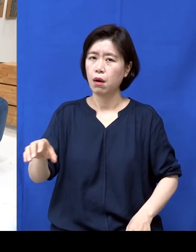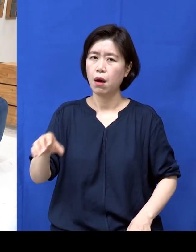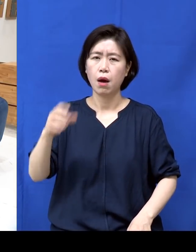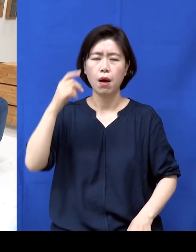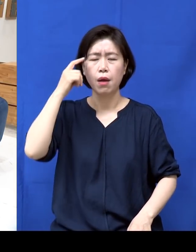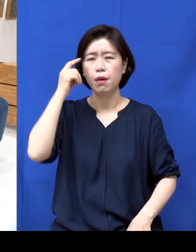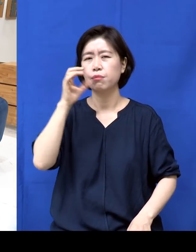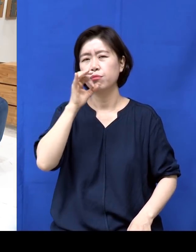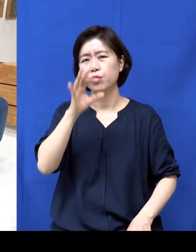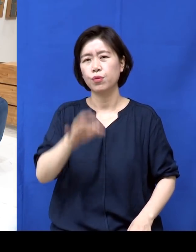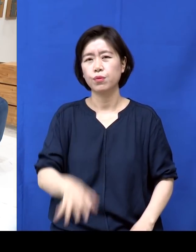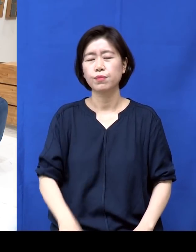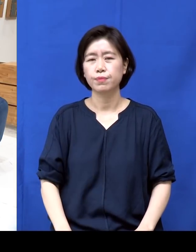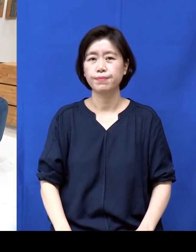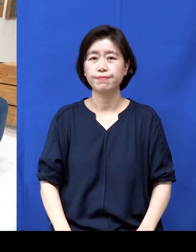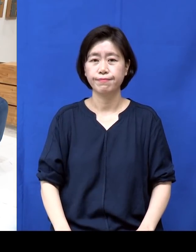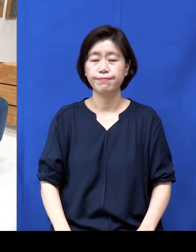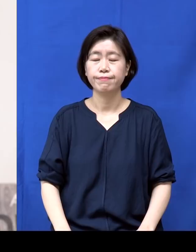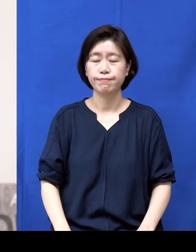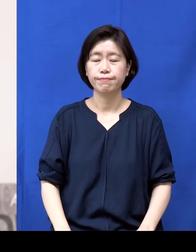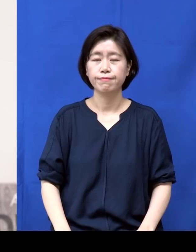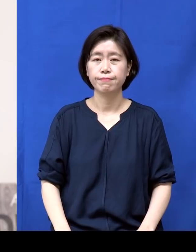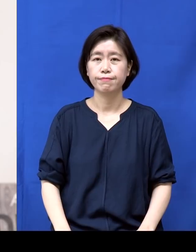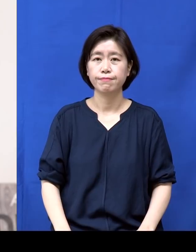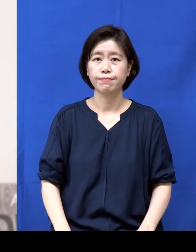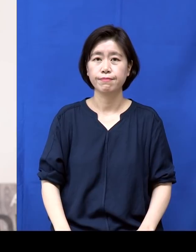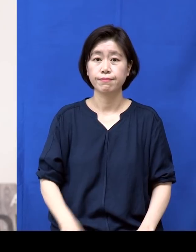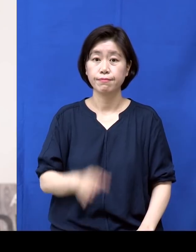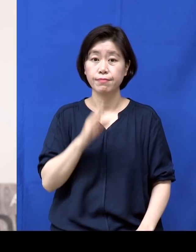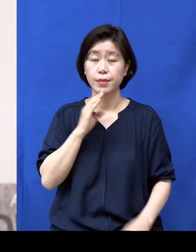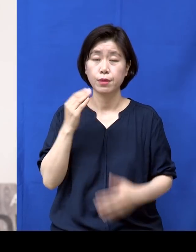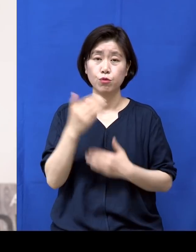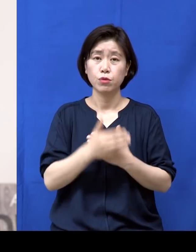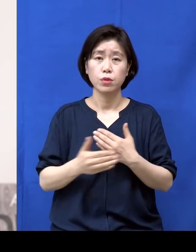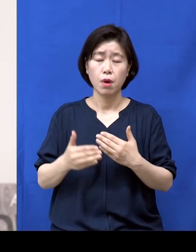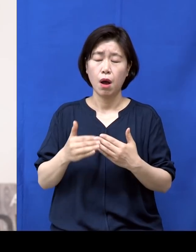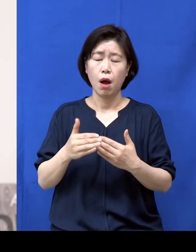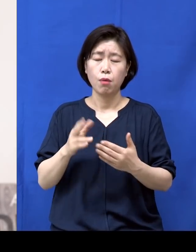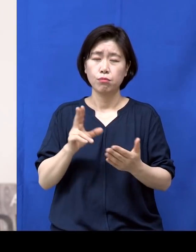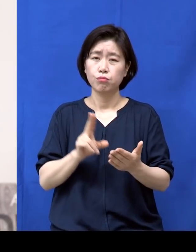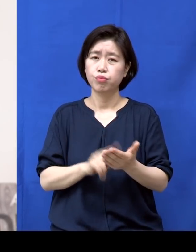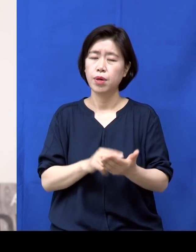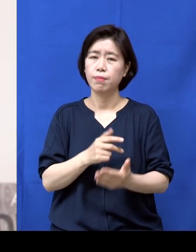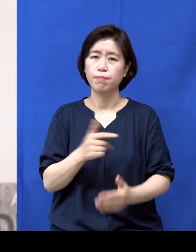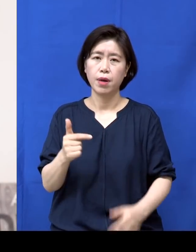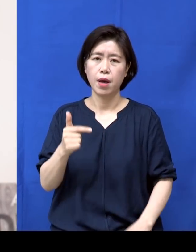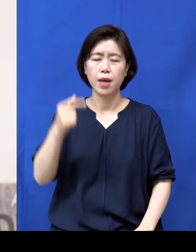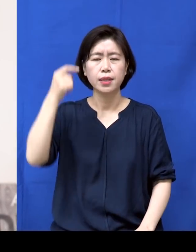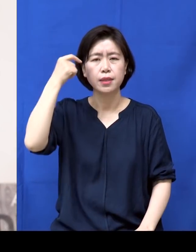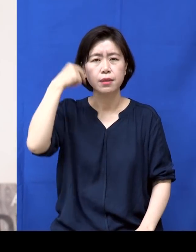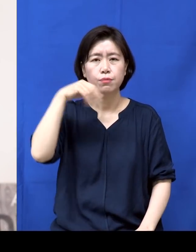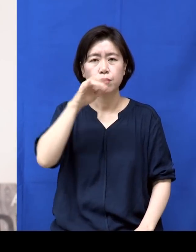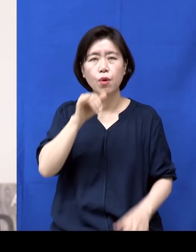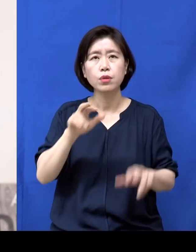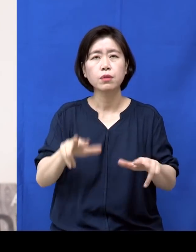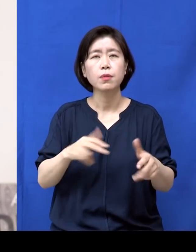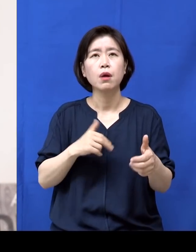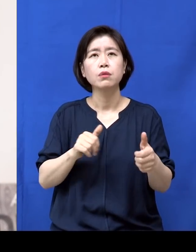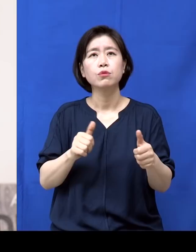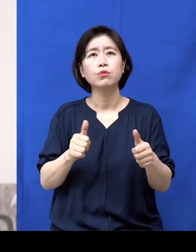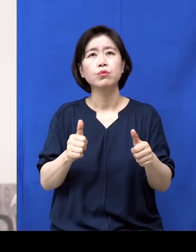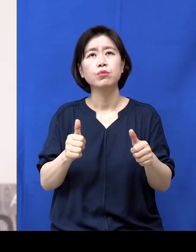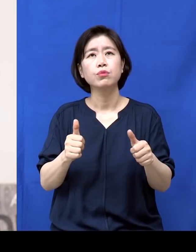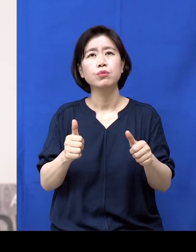아. 그래서 아주 몸에 심각한 문제를 느끼고 내 죽음이 내가 예. 지금 죽어가고 있구나라는 걸